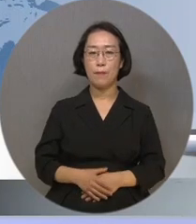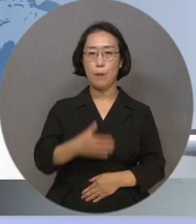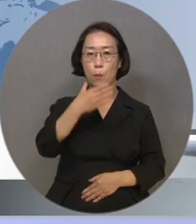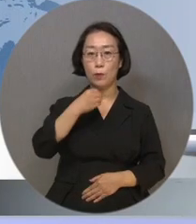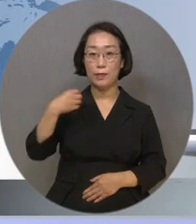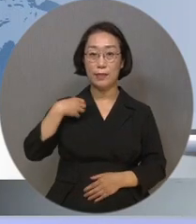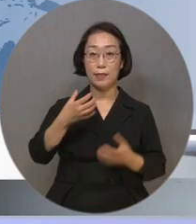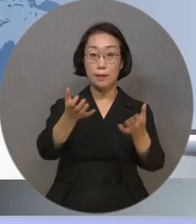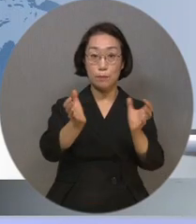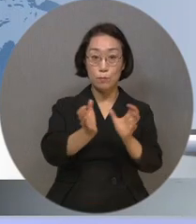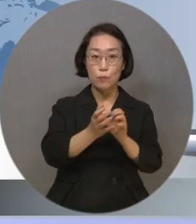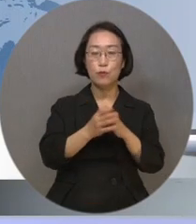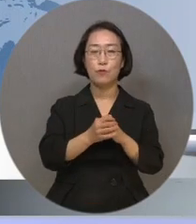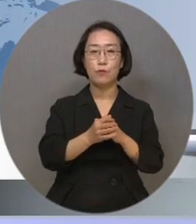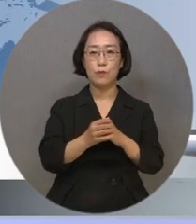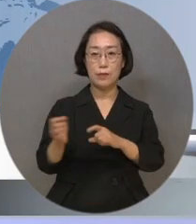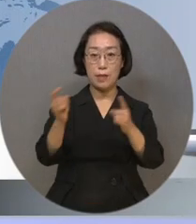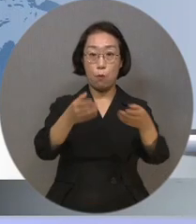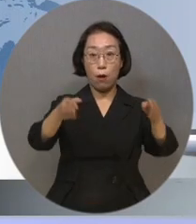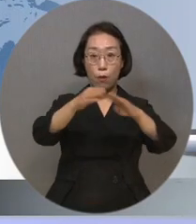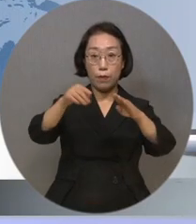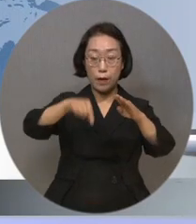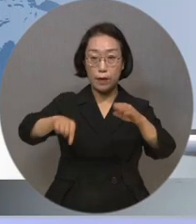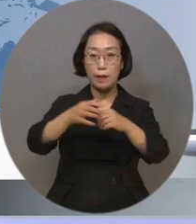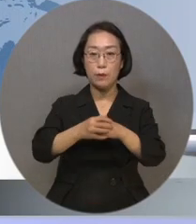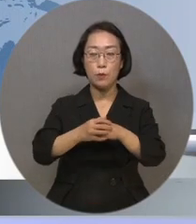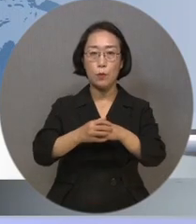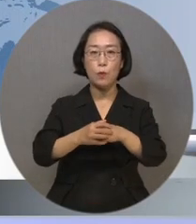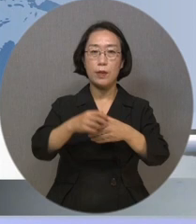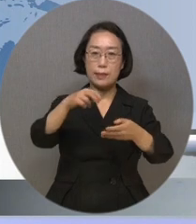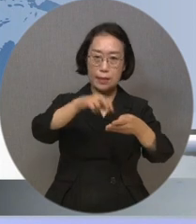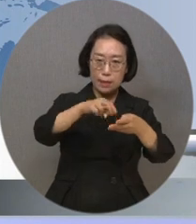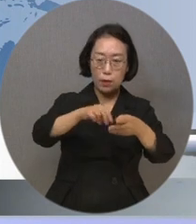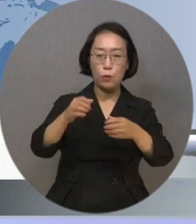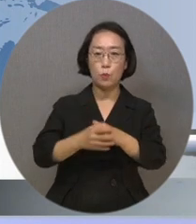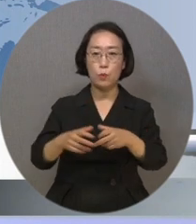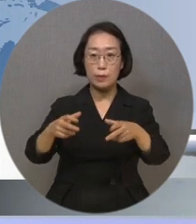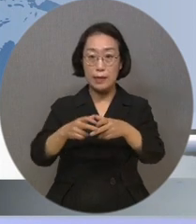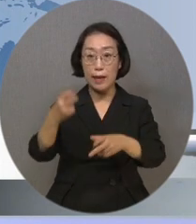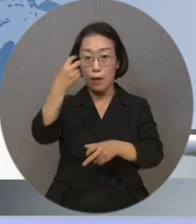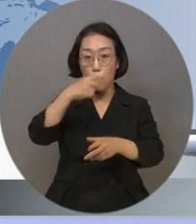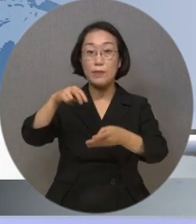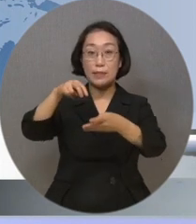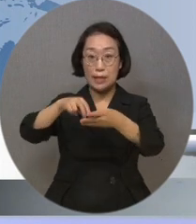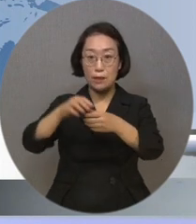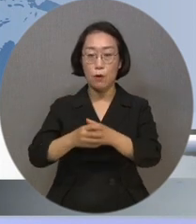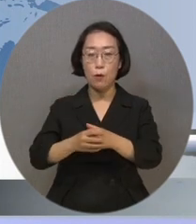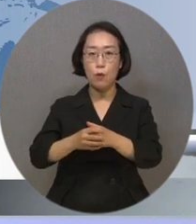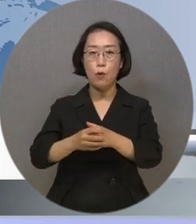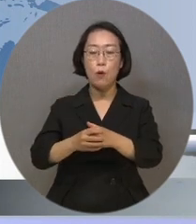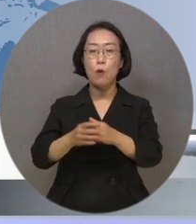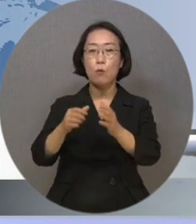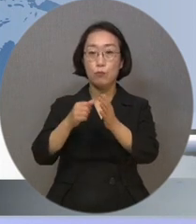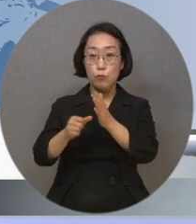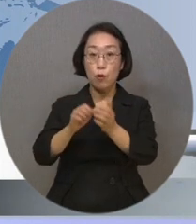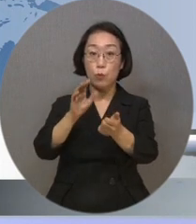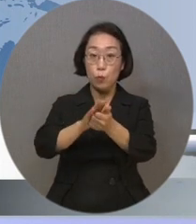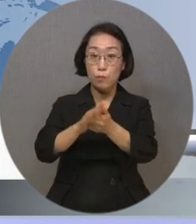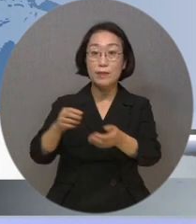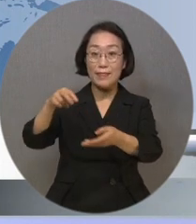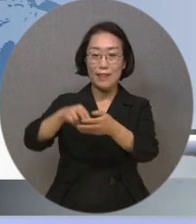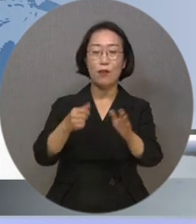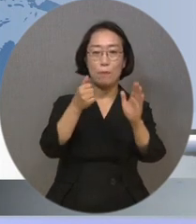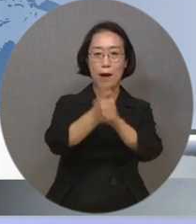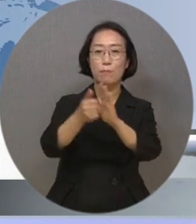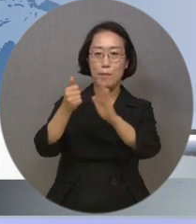보건복지부가 국립재활원내 중앙장애인 보건의료센터와 장애인 건강검진센터, 중앙보조기기센터를